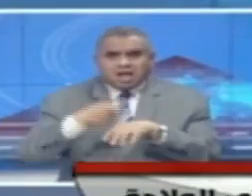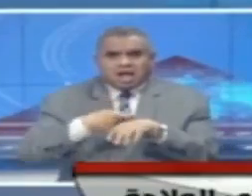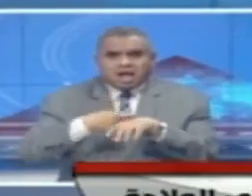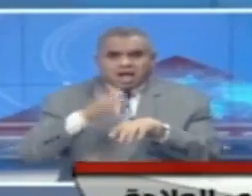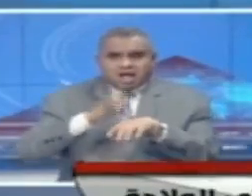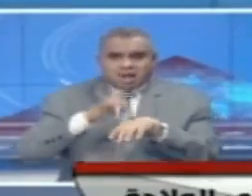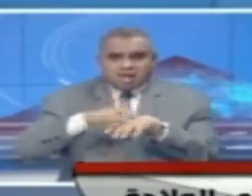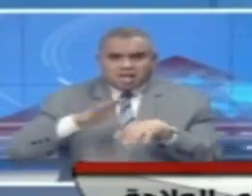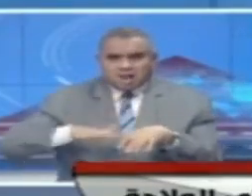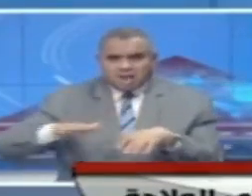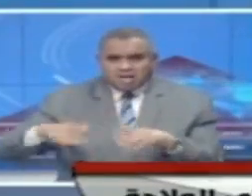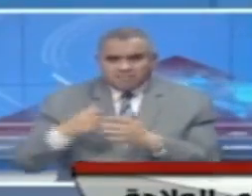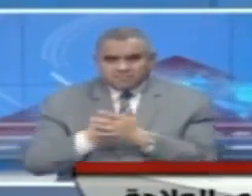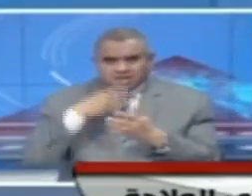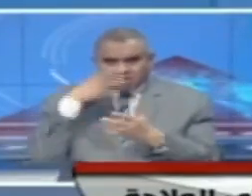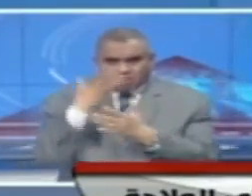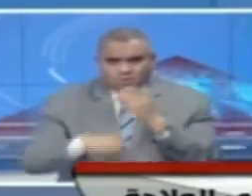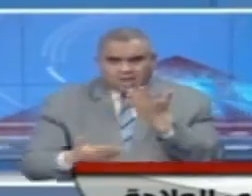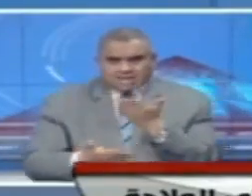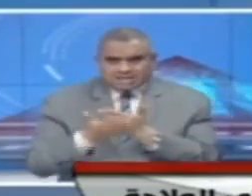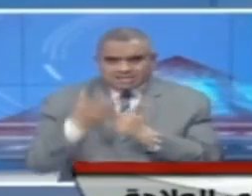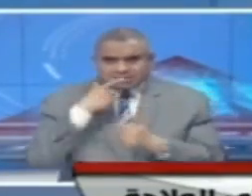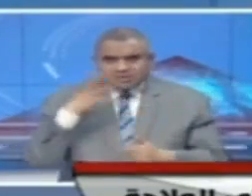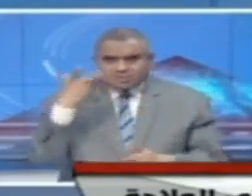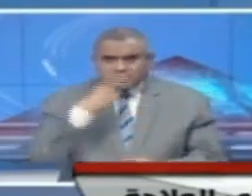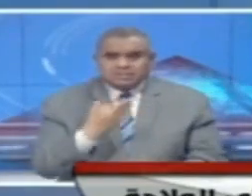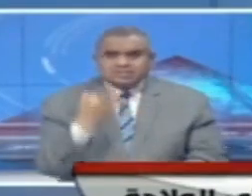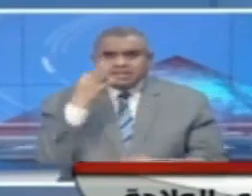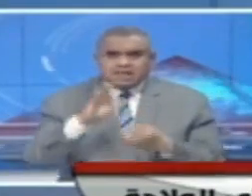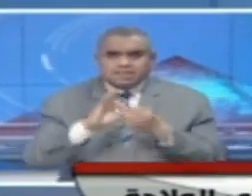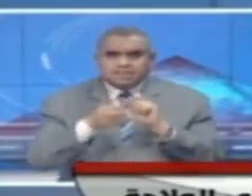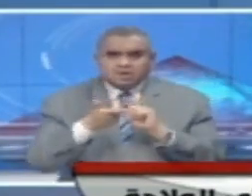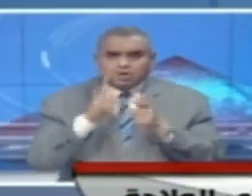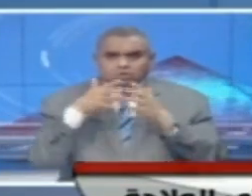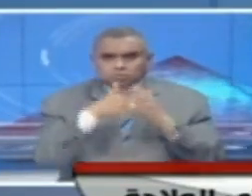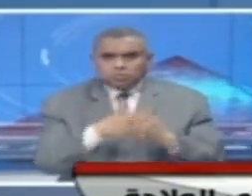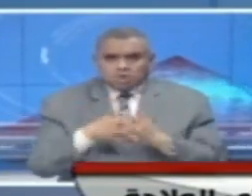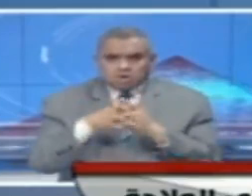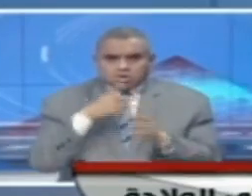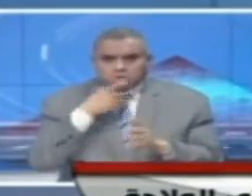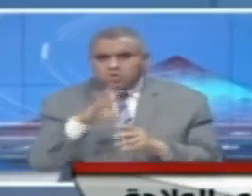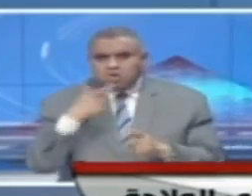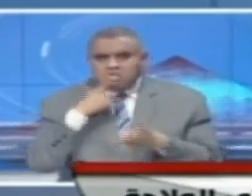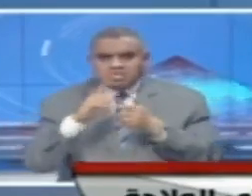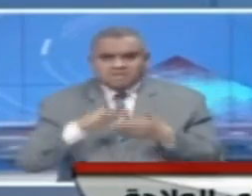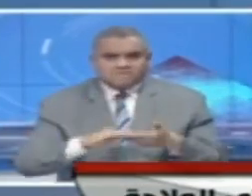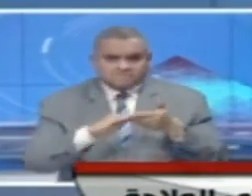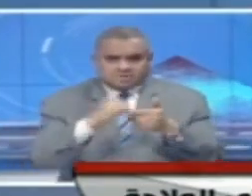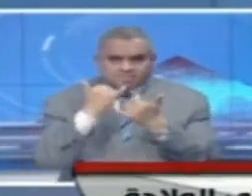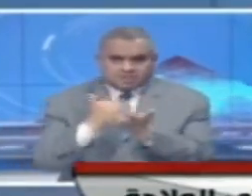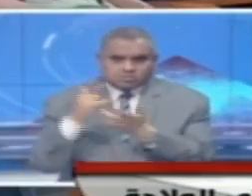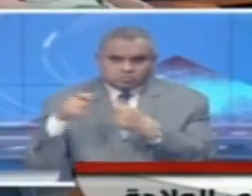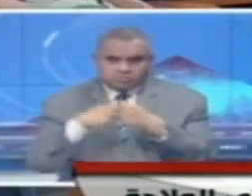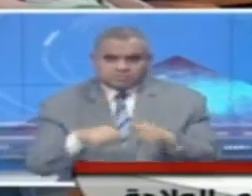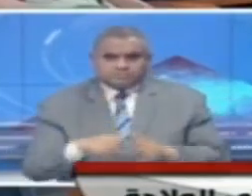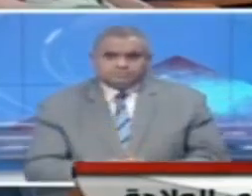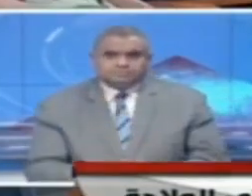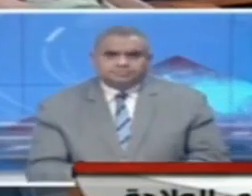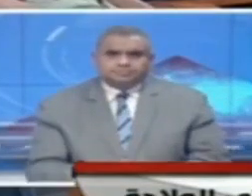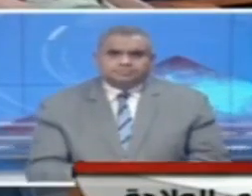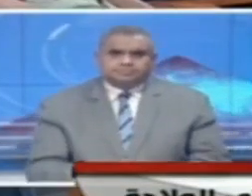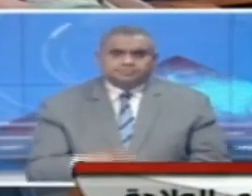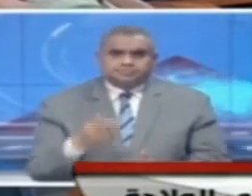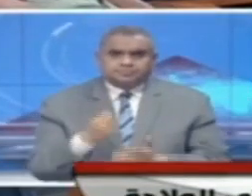العضلي للأطفال حديثي الولادة، والتي تبلغ 3 ملايين دولار لكل طفل. العلاج اللي